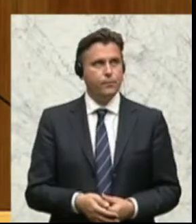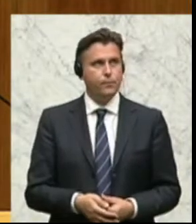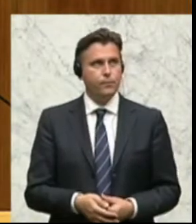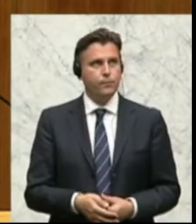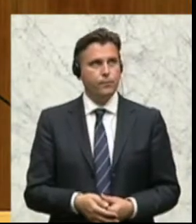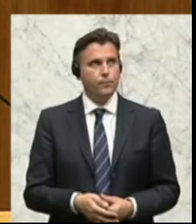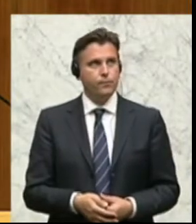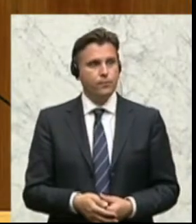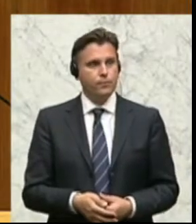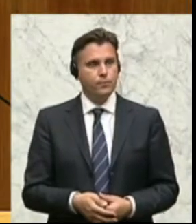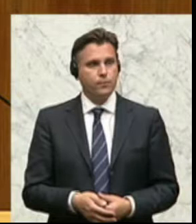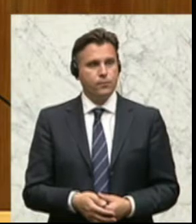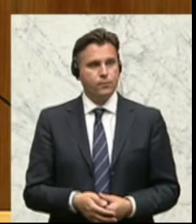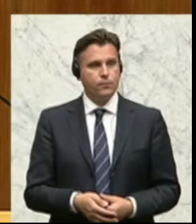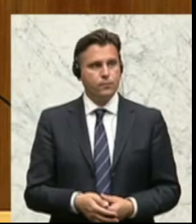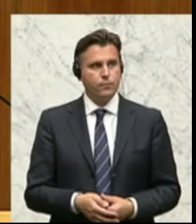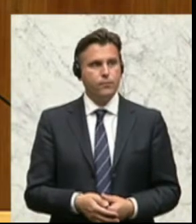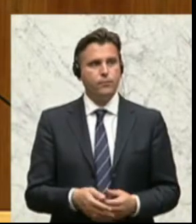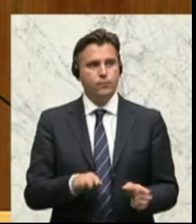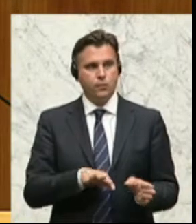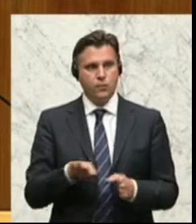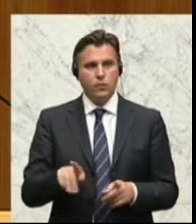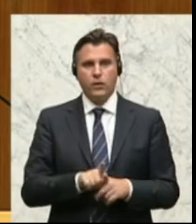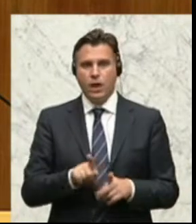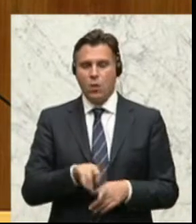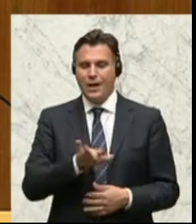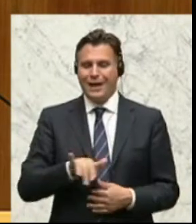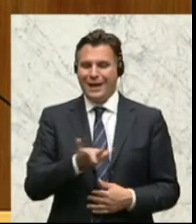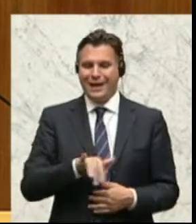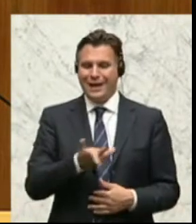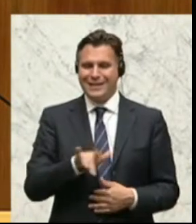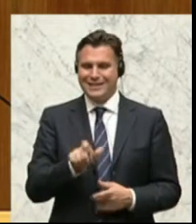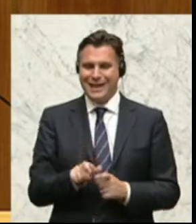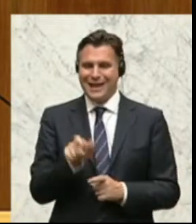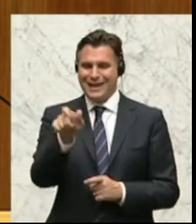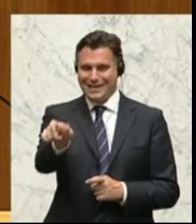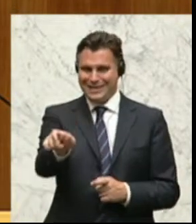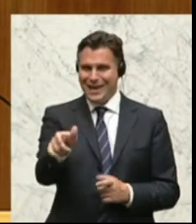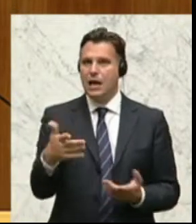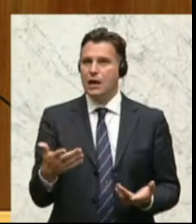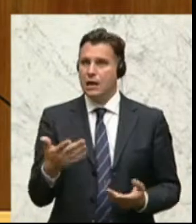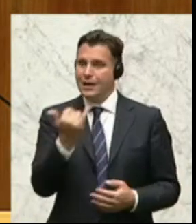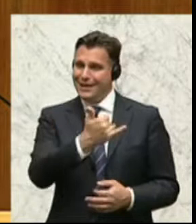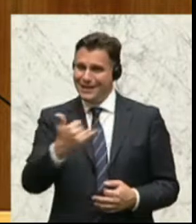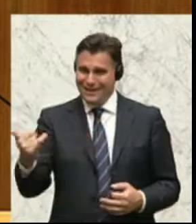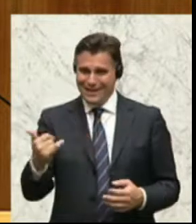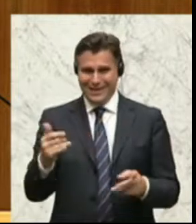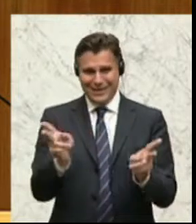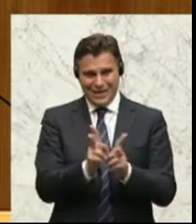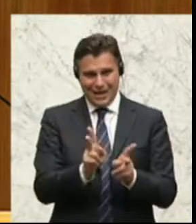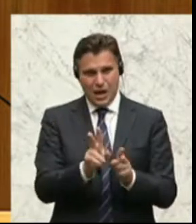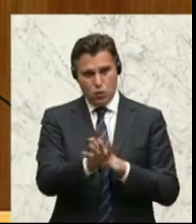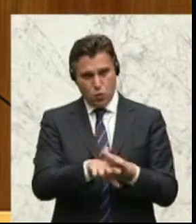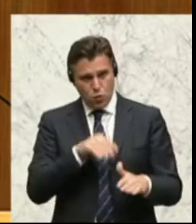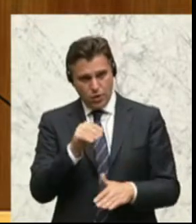Und die Registrierkassen. Jeder kleinere Unternehmer wird kriminalisiert. Es wird